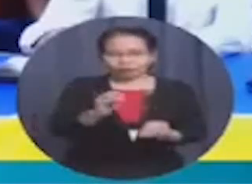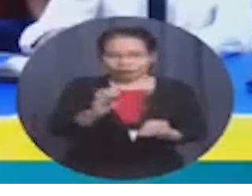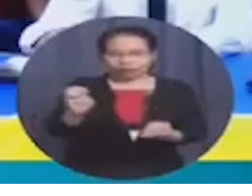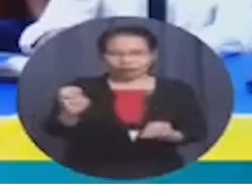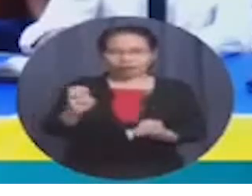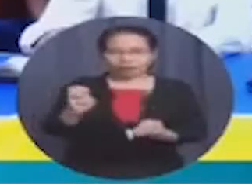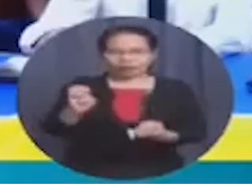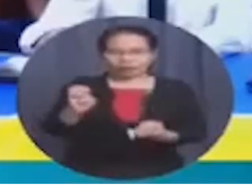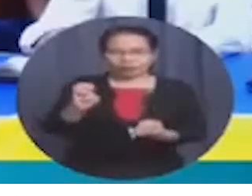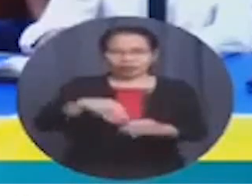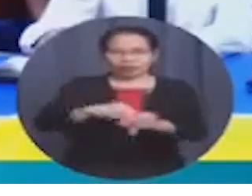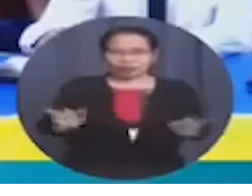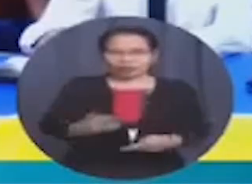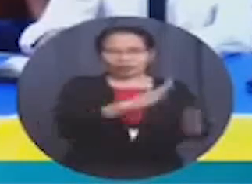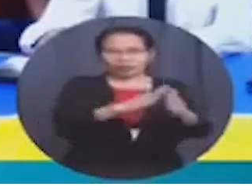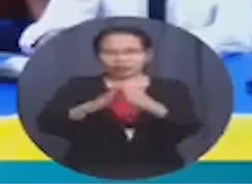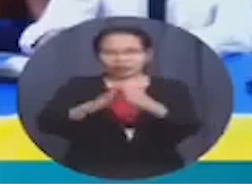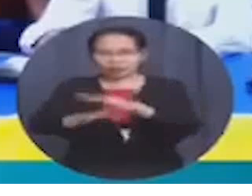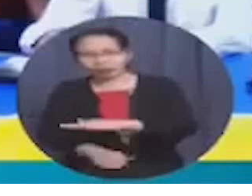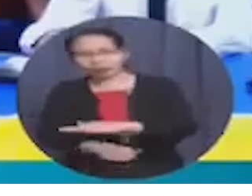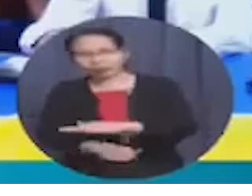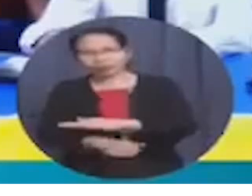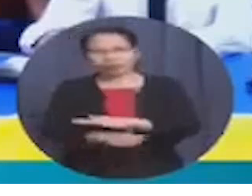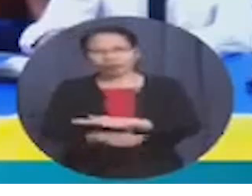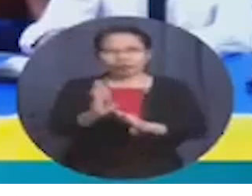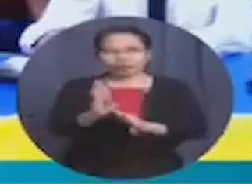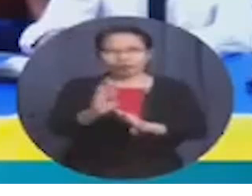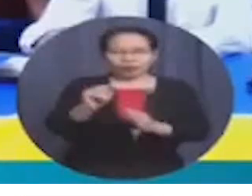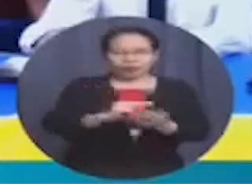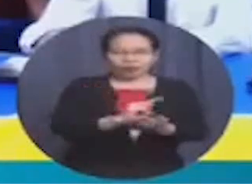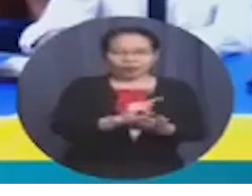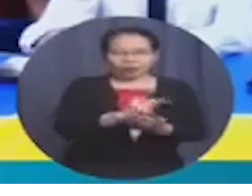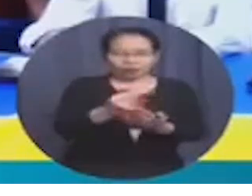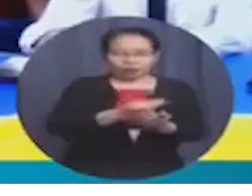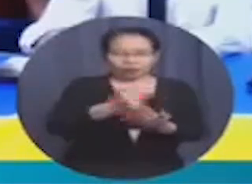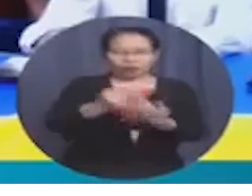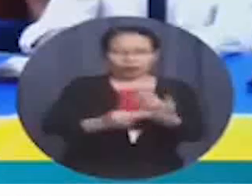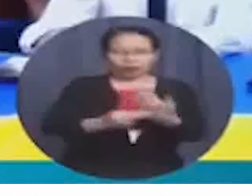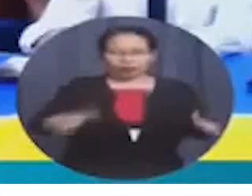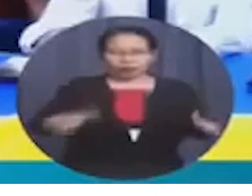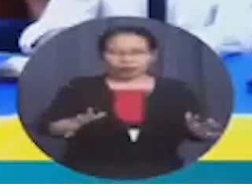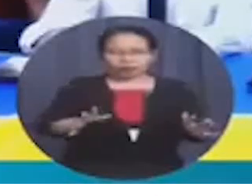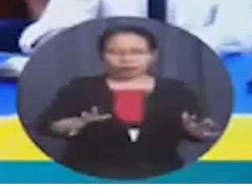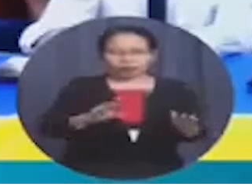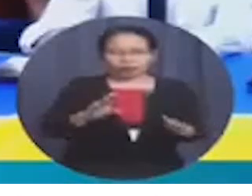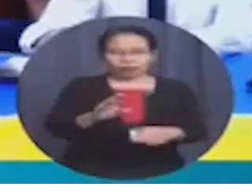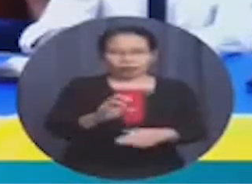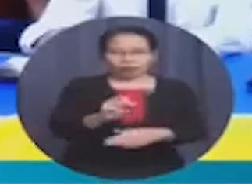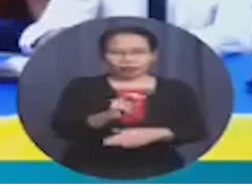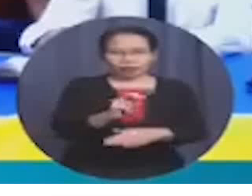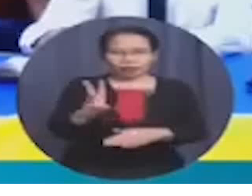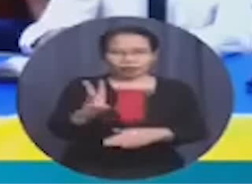sa Bethlehem, pag Nobyembre pa lang, nagyeyelo na. At pag Disyembre, makapal na yelo doon